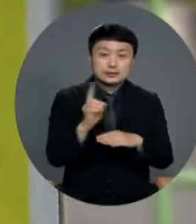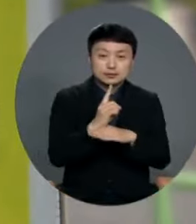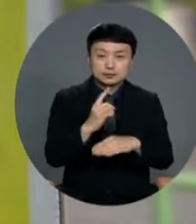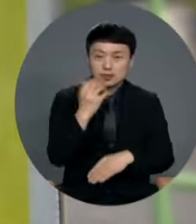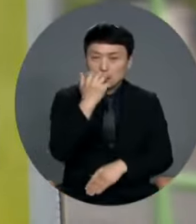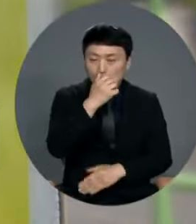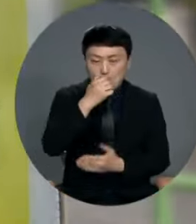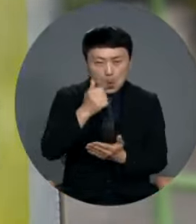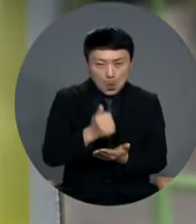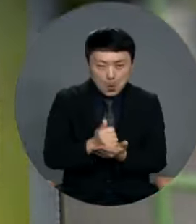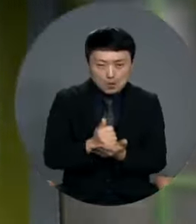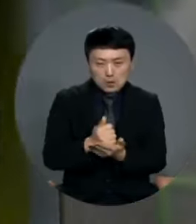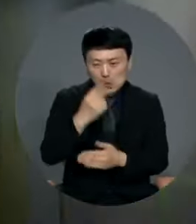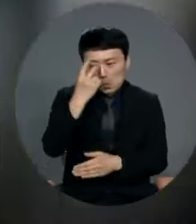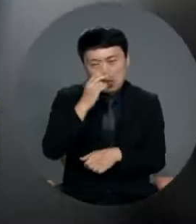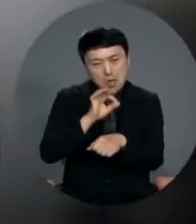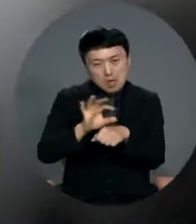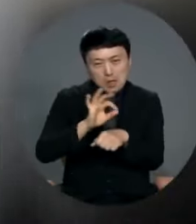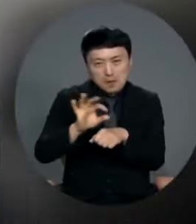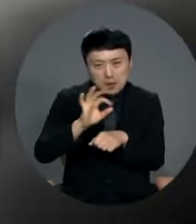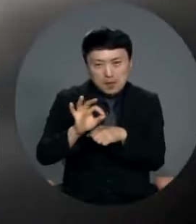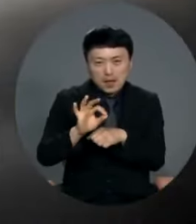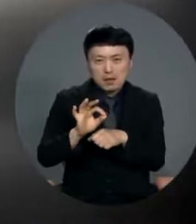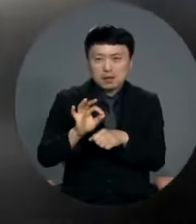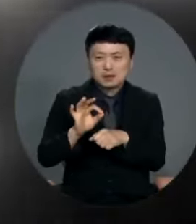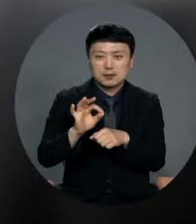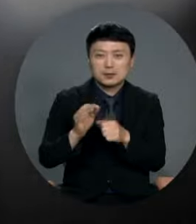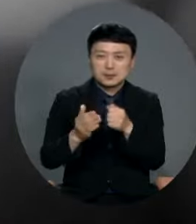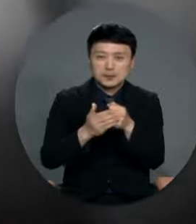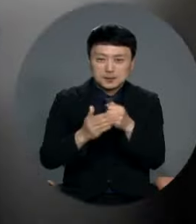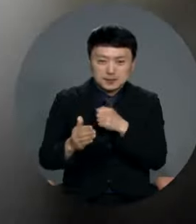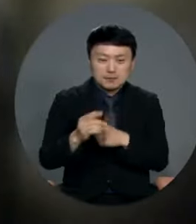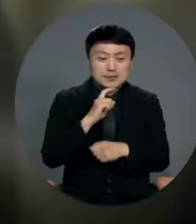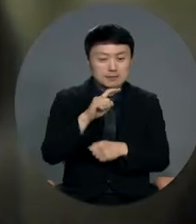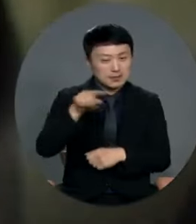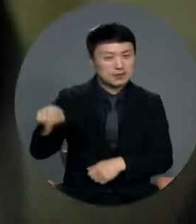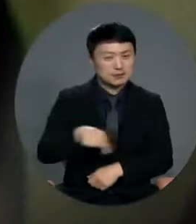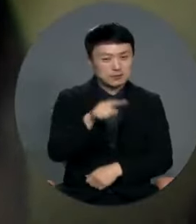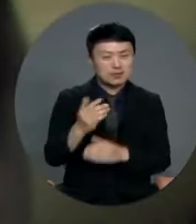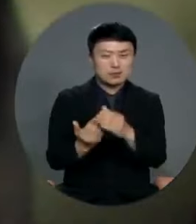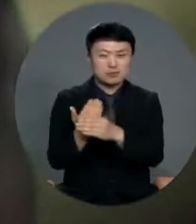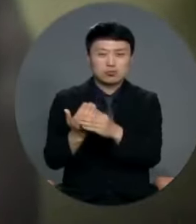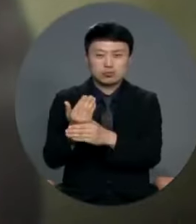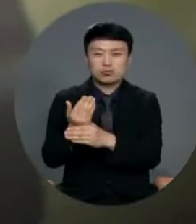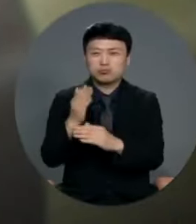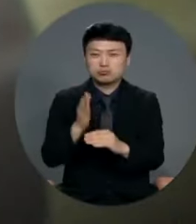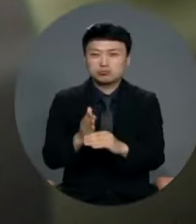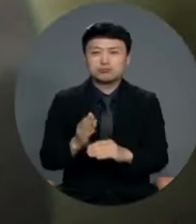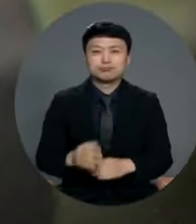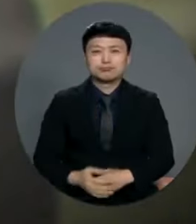성범죄가 단속이 느슨해진 틈을 타 10대들 사이에서 되살아나고 있습니다. MBC 뉴스 변예주입니다.